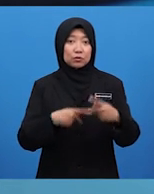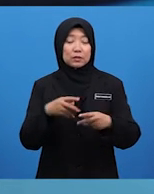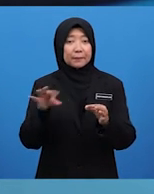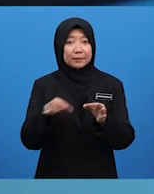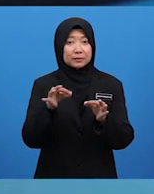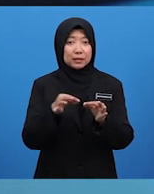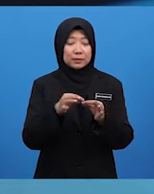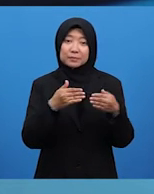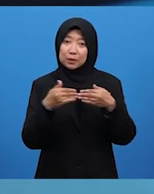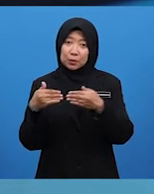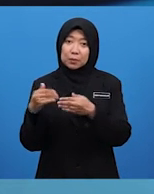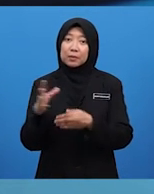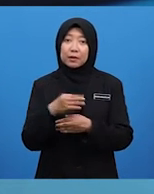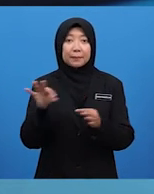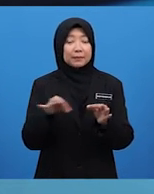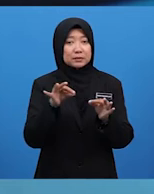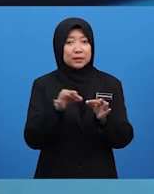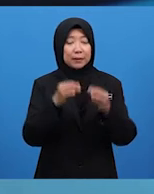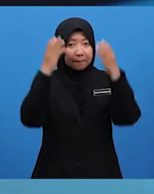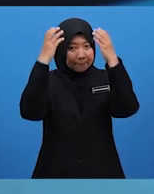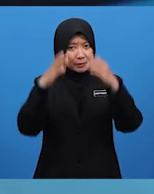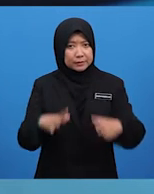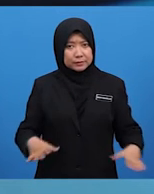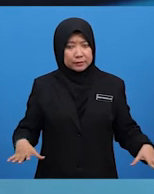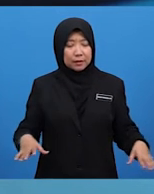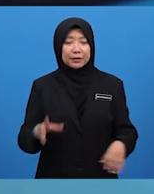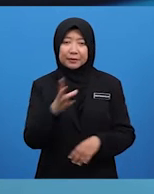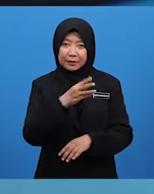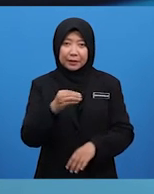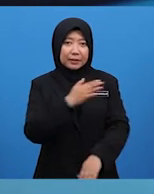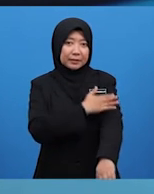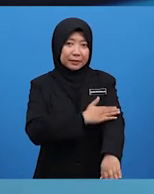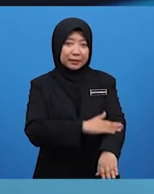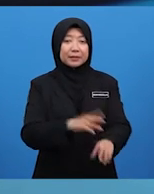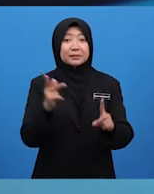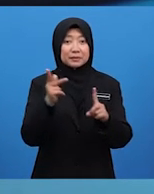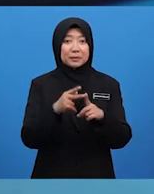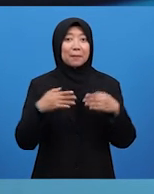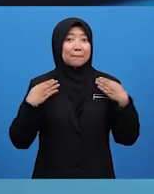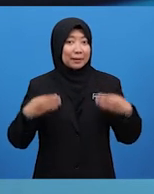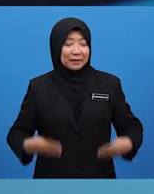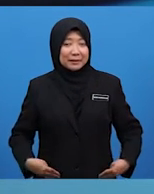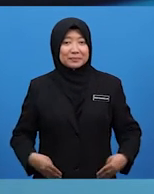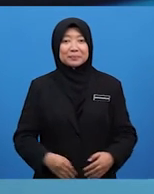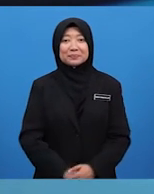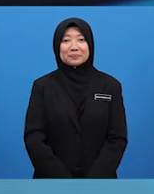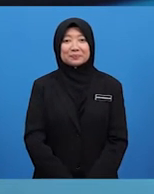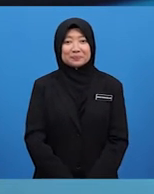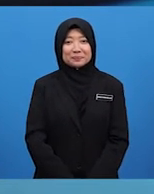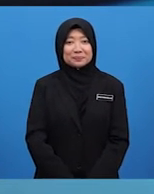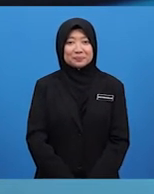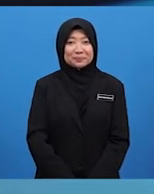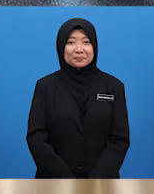Proses menjahit, mencantum dan menjahit pesak dan lengan ke badan.